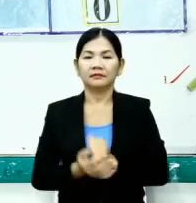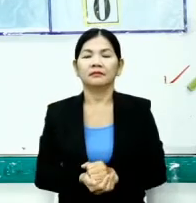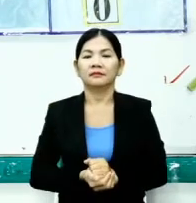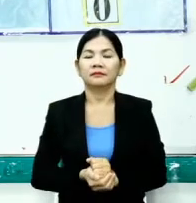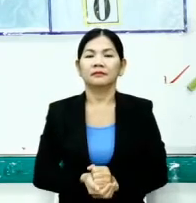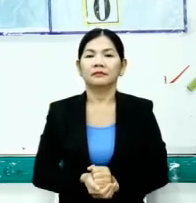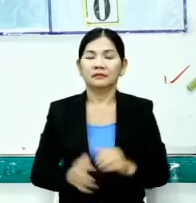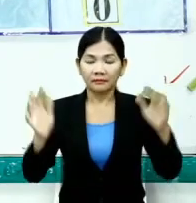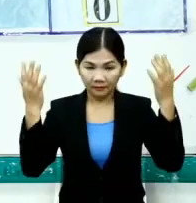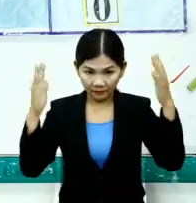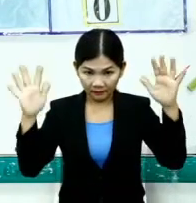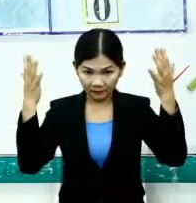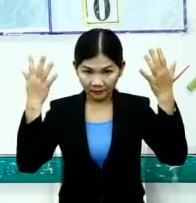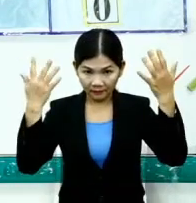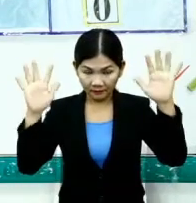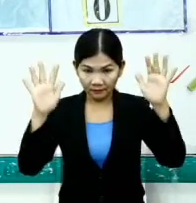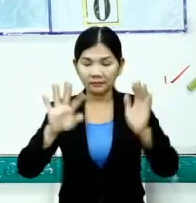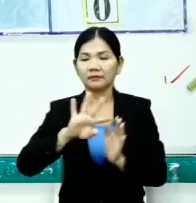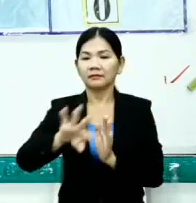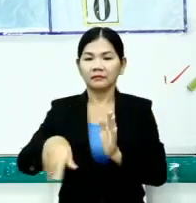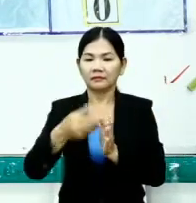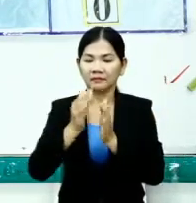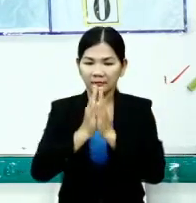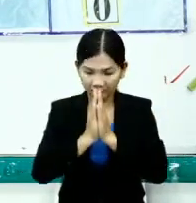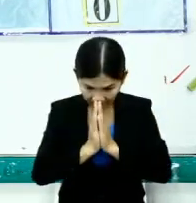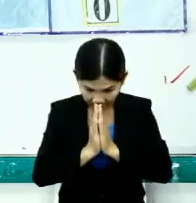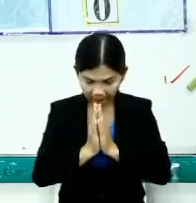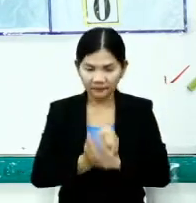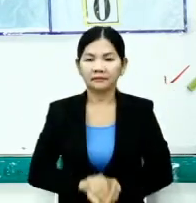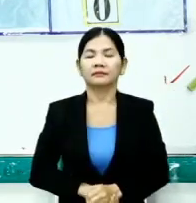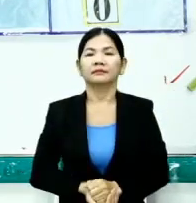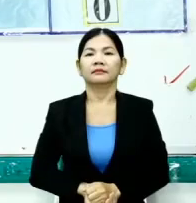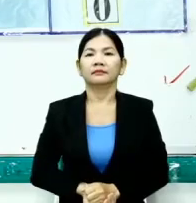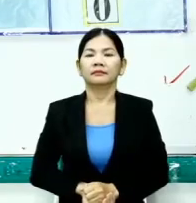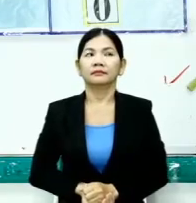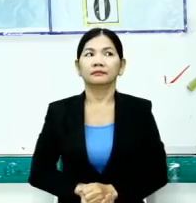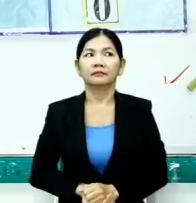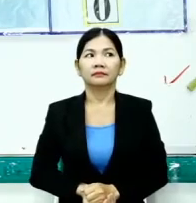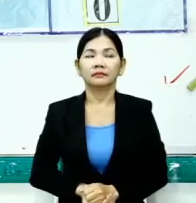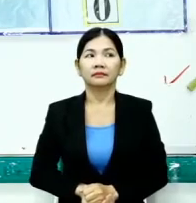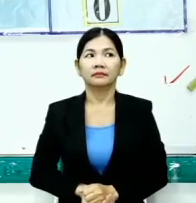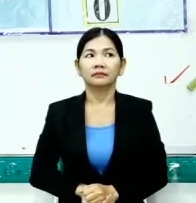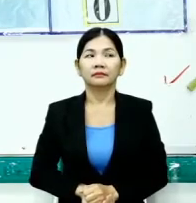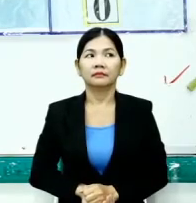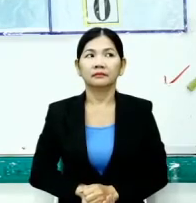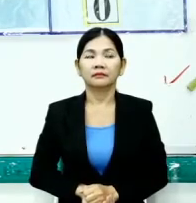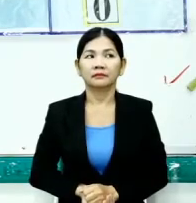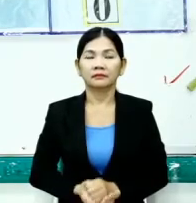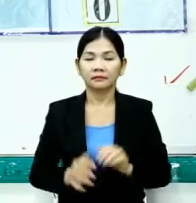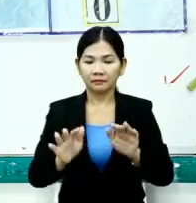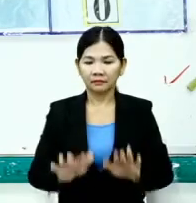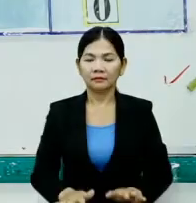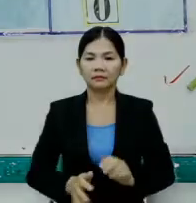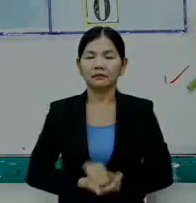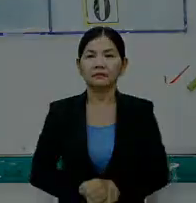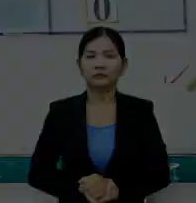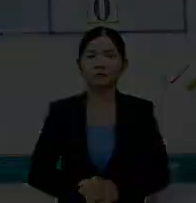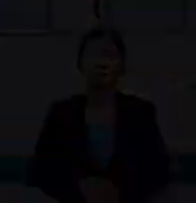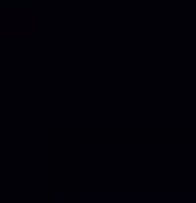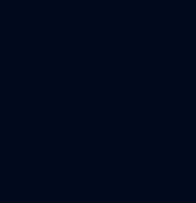1 2 3អរគុណច ចាល្អណាស់កូនអង្គុយចុះវិញណាកូនណា